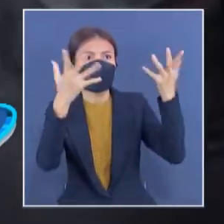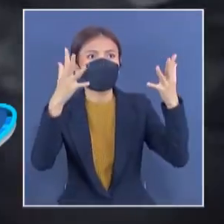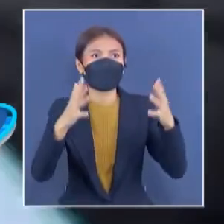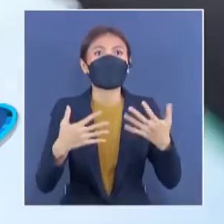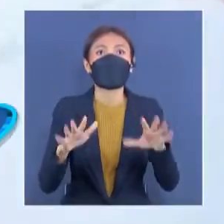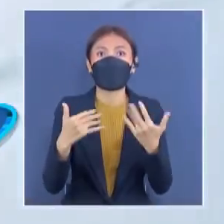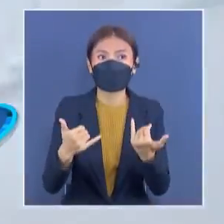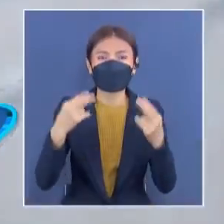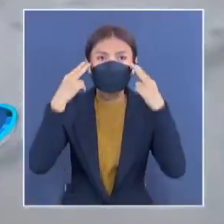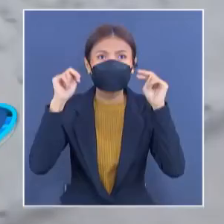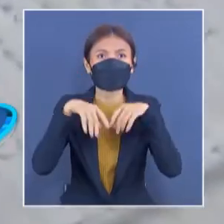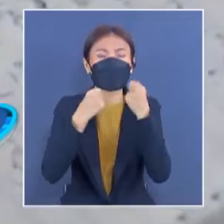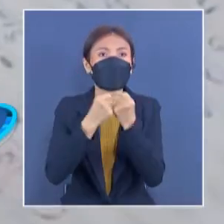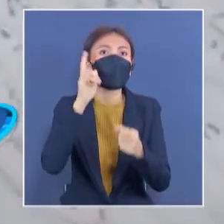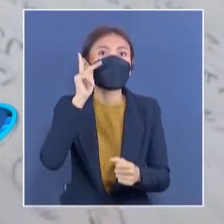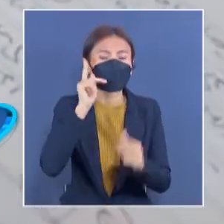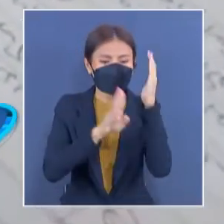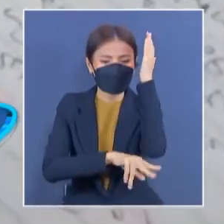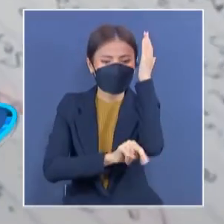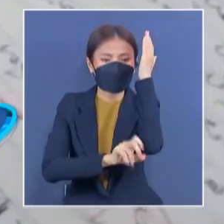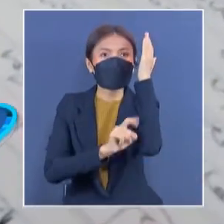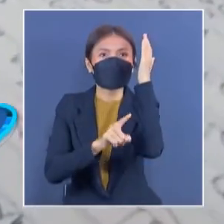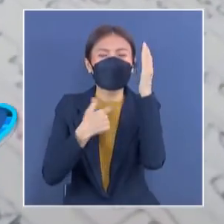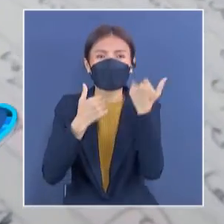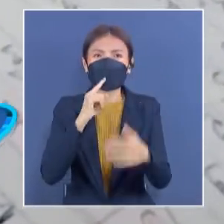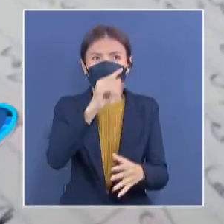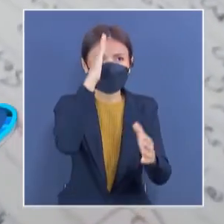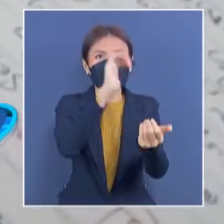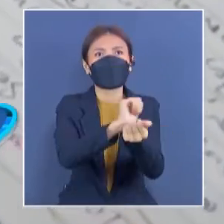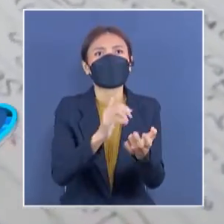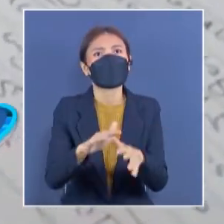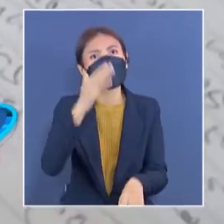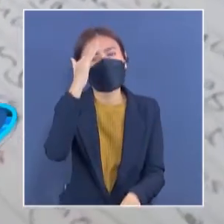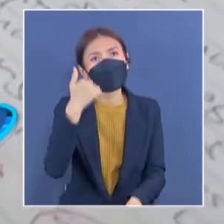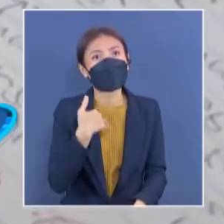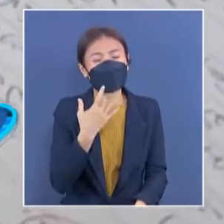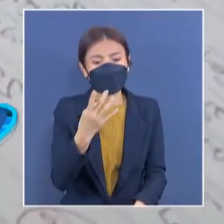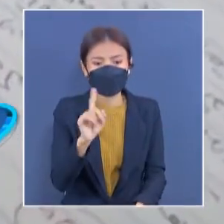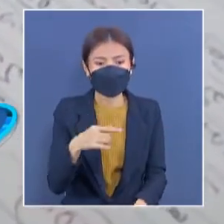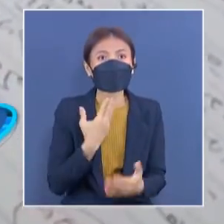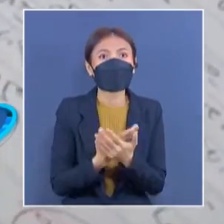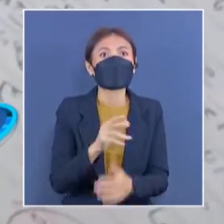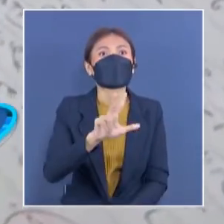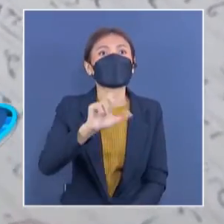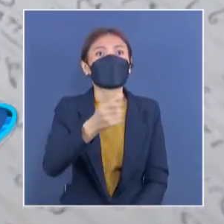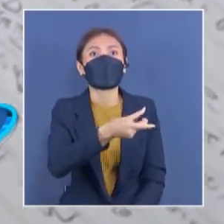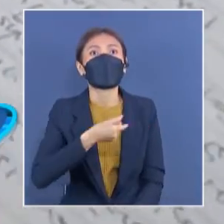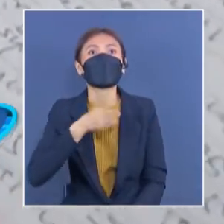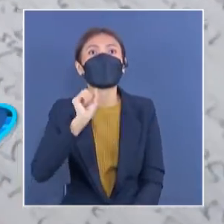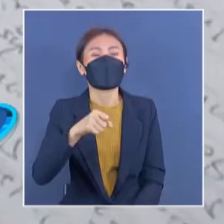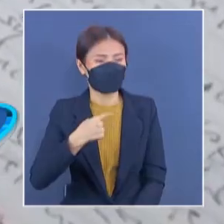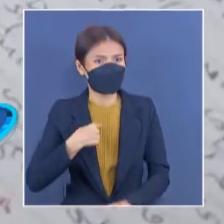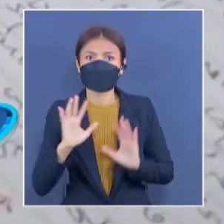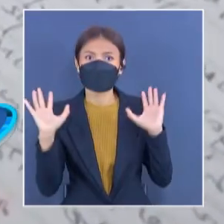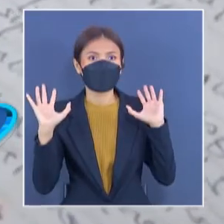ตำรวจสภ.เมืองนครศรีธรรมราชเอาไว้เพราะว่าไอ้เงิน 300,000 ที่พระกาโตะได้ให้สัมภาษณ์ไว้เนี่ยว่าให้จริงๆเนี่ยเขาไ